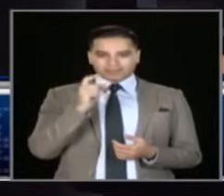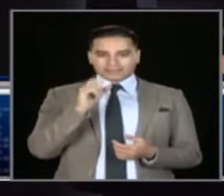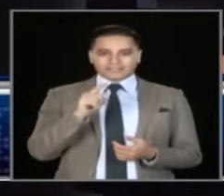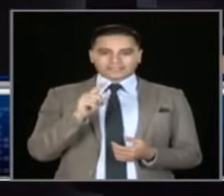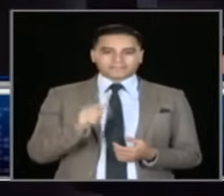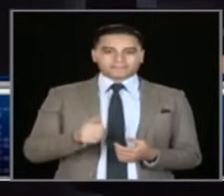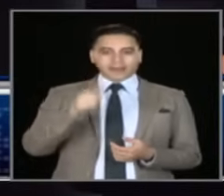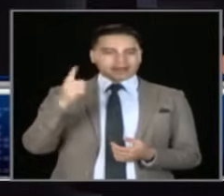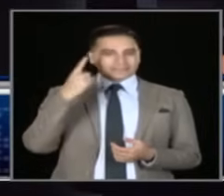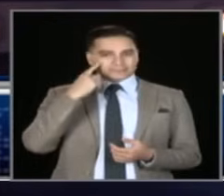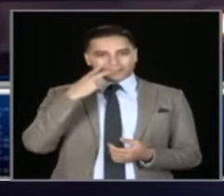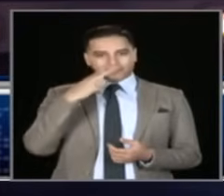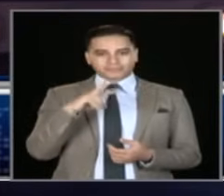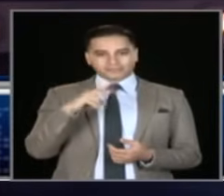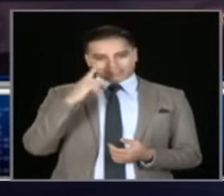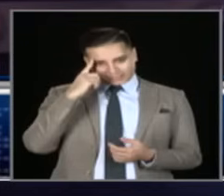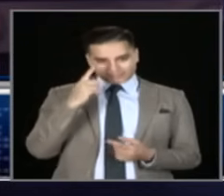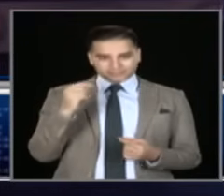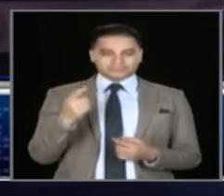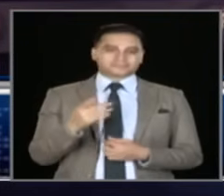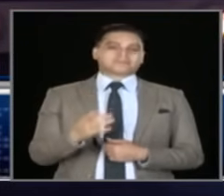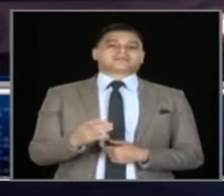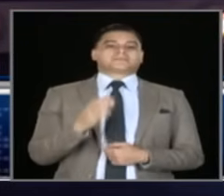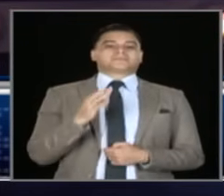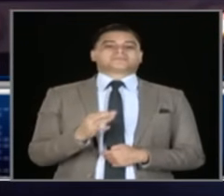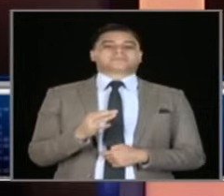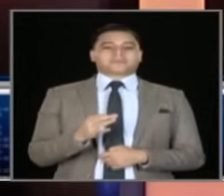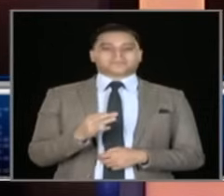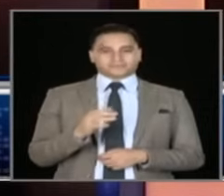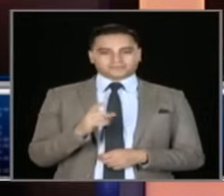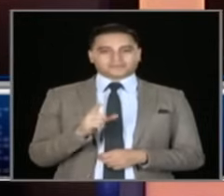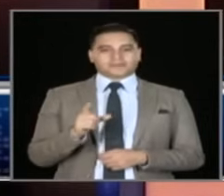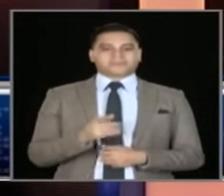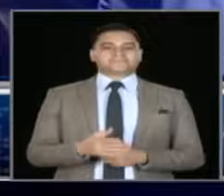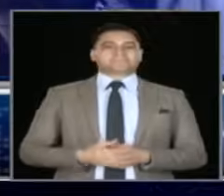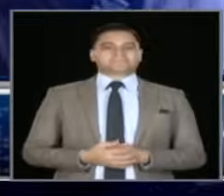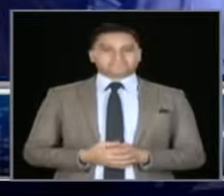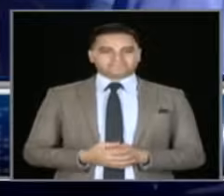إجابة. نيبال طبعا. أحمد الباوي إجابة صحيحة.